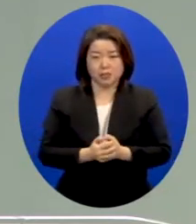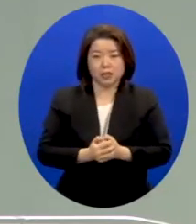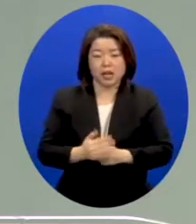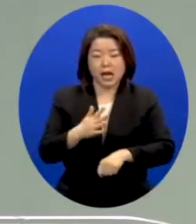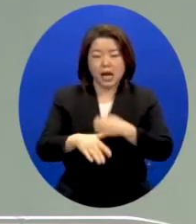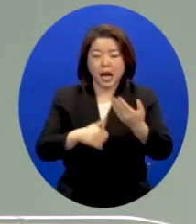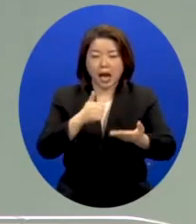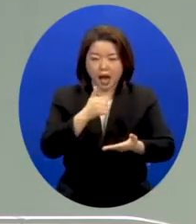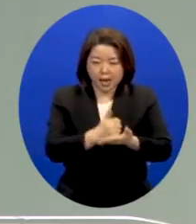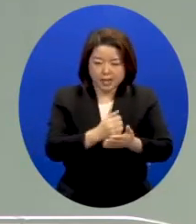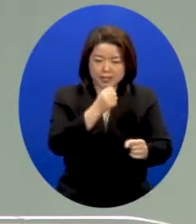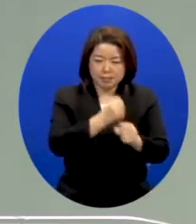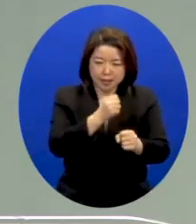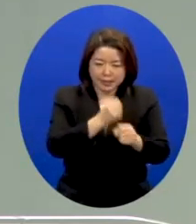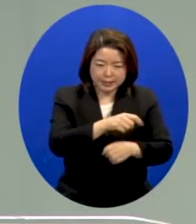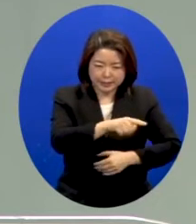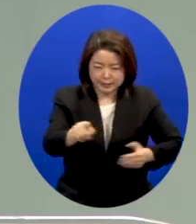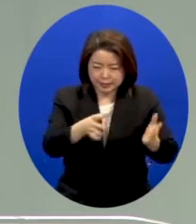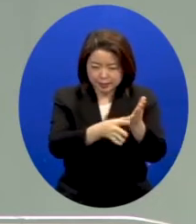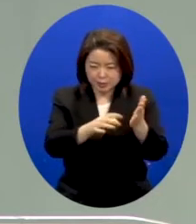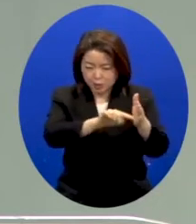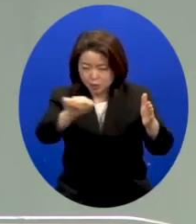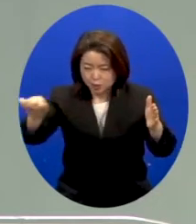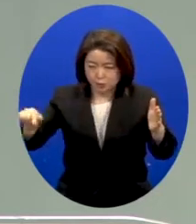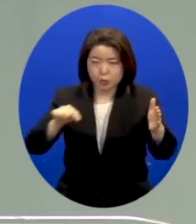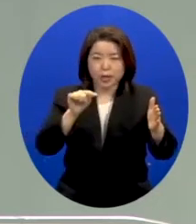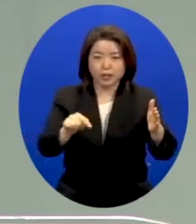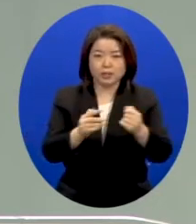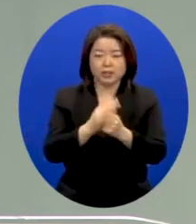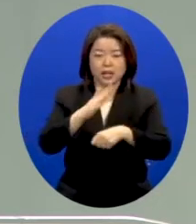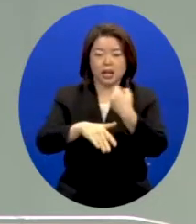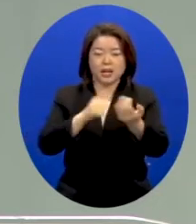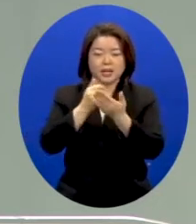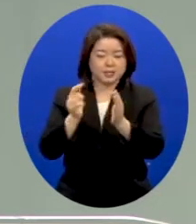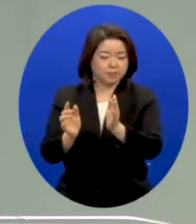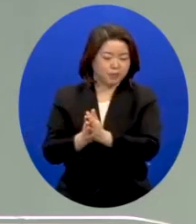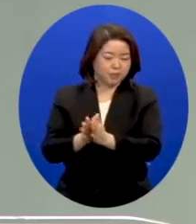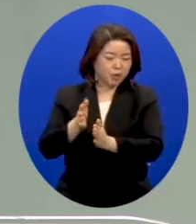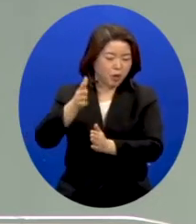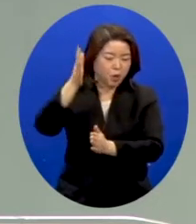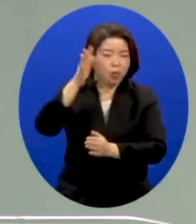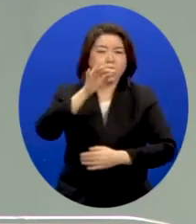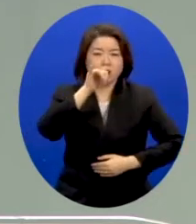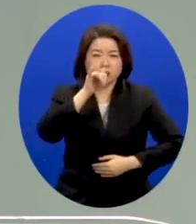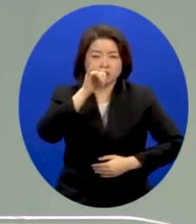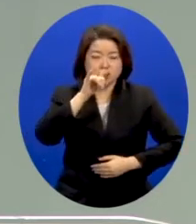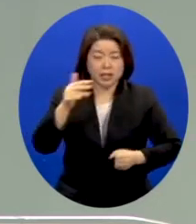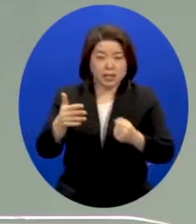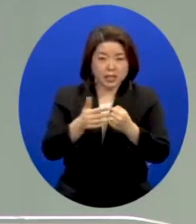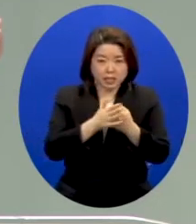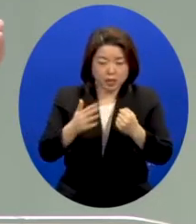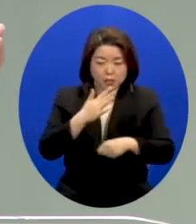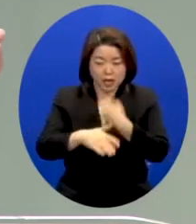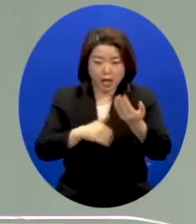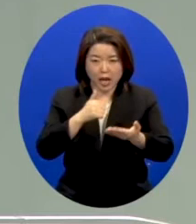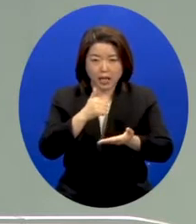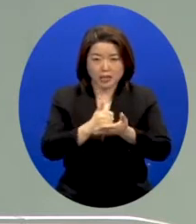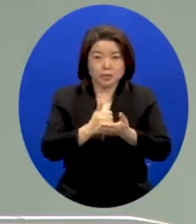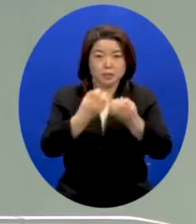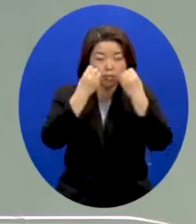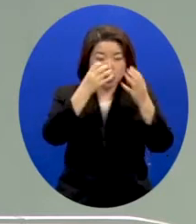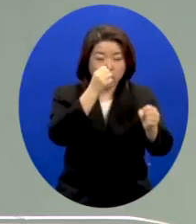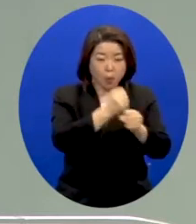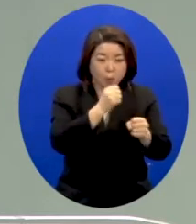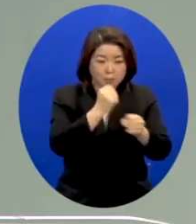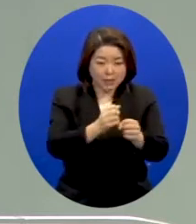피조물 소개는 하나님의 영광이 드러나 있습니다 그러니까 하나님의 창조하신 피조물 들은